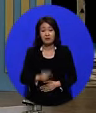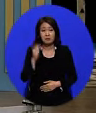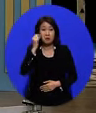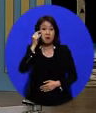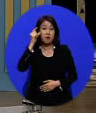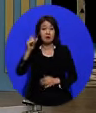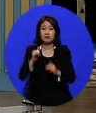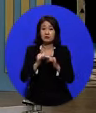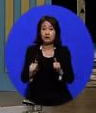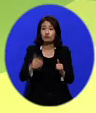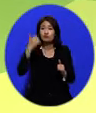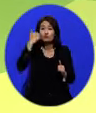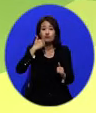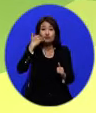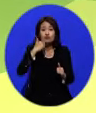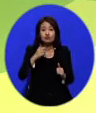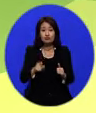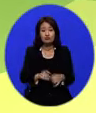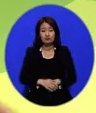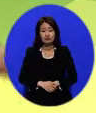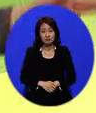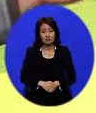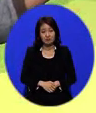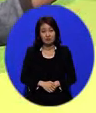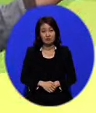현자는 어떤 사람일까?